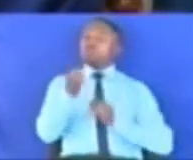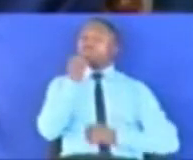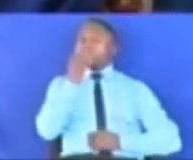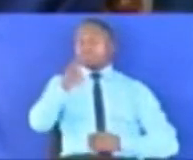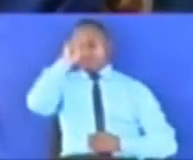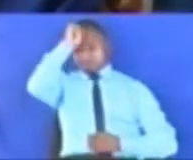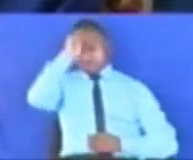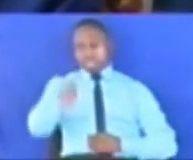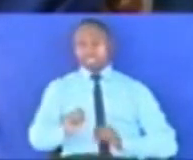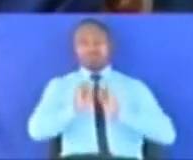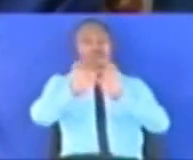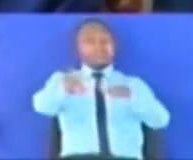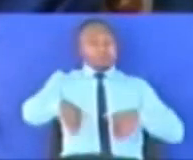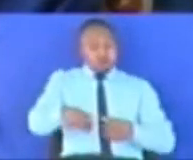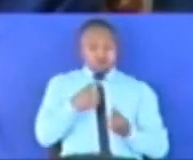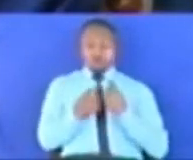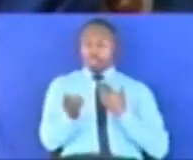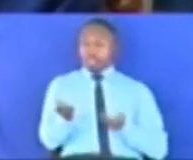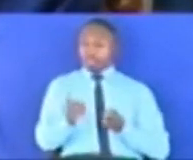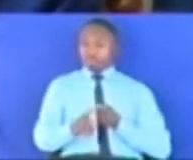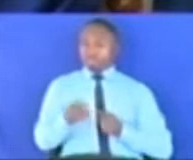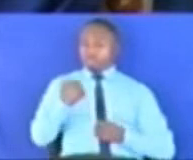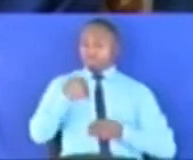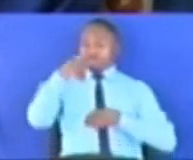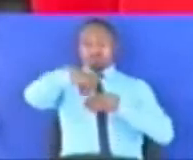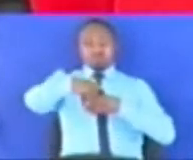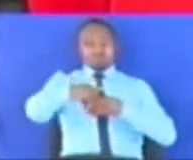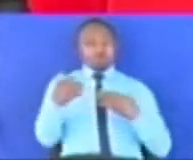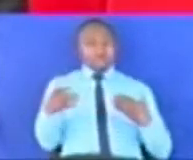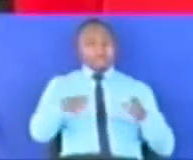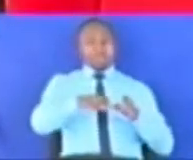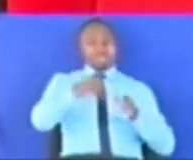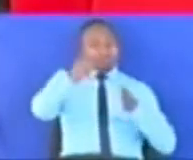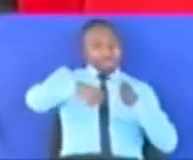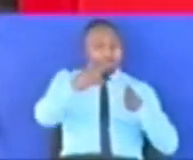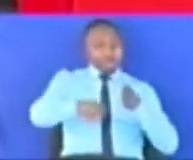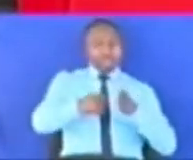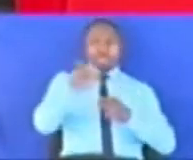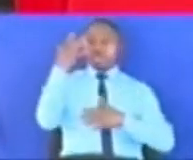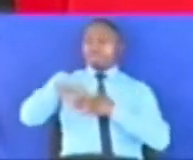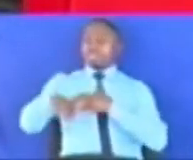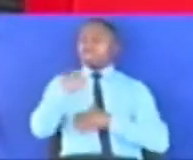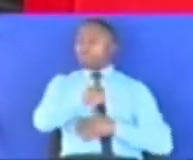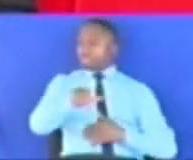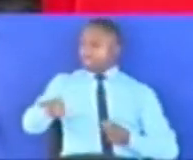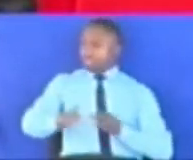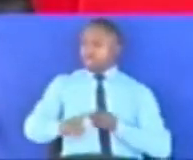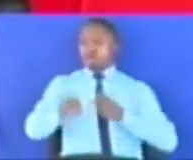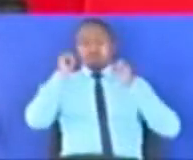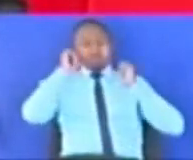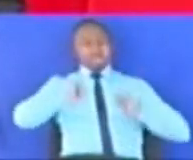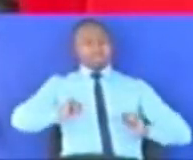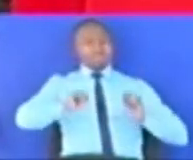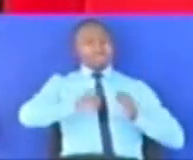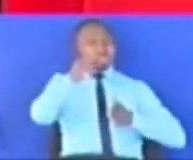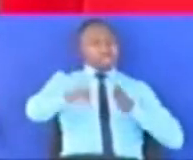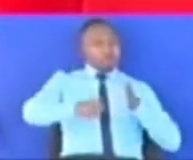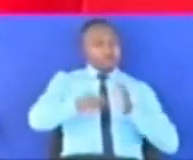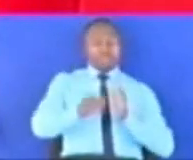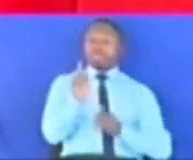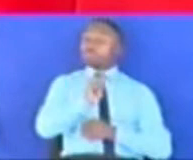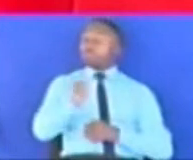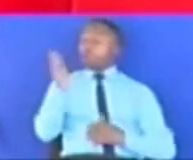Mheshimiwa mbunge anayeongea, mimi ni mjumbe wa kamati ya viwanda, biashara na mazingira. Tumetembelea hicho kiwanda cha hapo